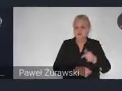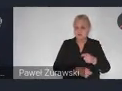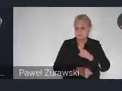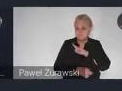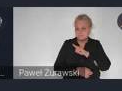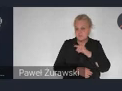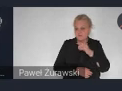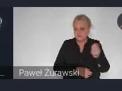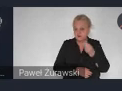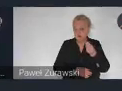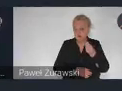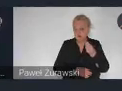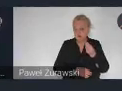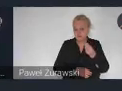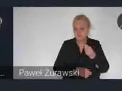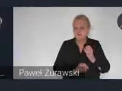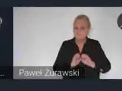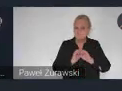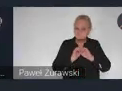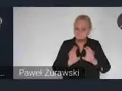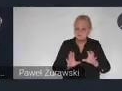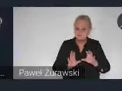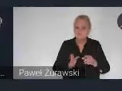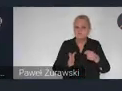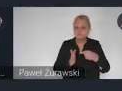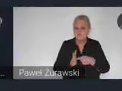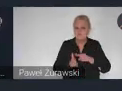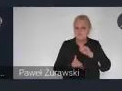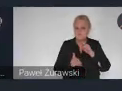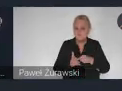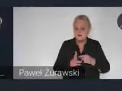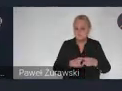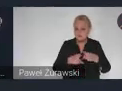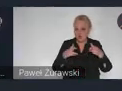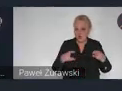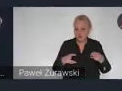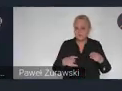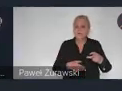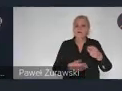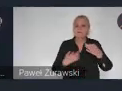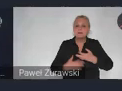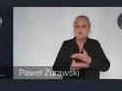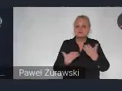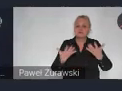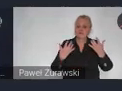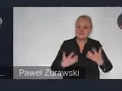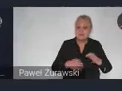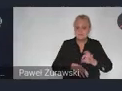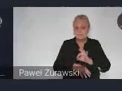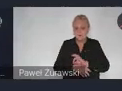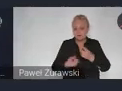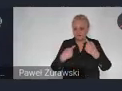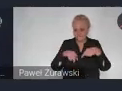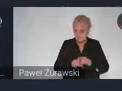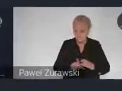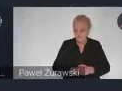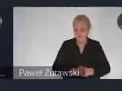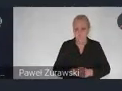uwagę na określenie tego właśnie okresu w którym będą państwo chcieli ten projekt realizować